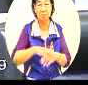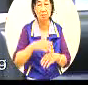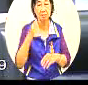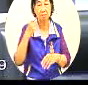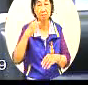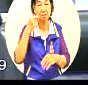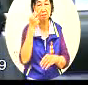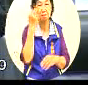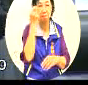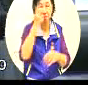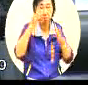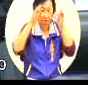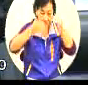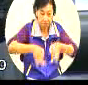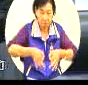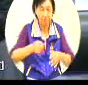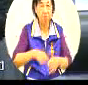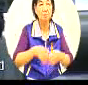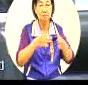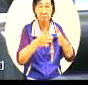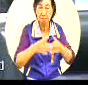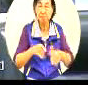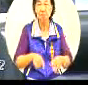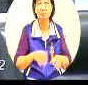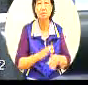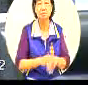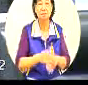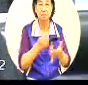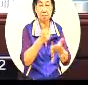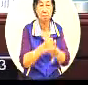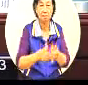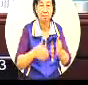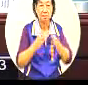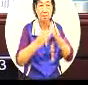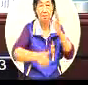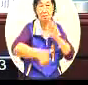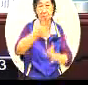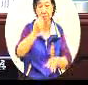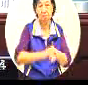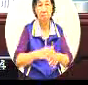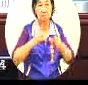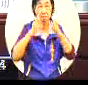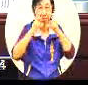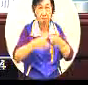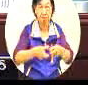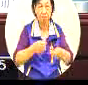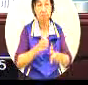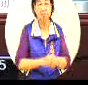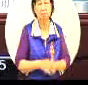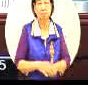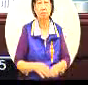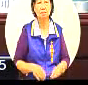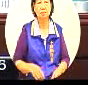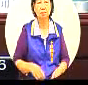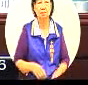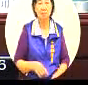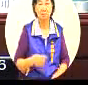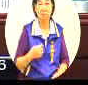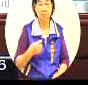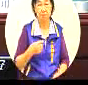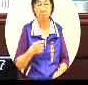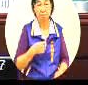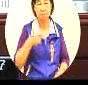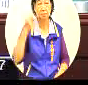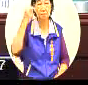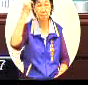法吗？来，副市长请坐，请市长。 请市长回答。 多谢议长，多谢陈议员吼。 我是感觉伫咱即个